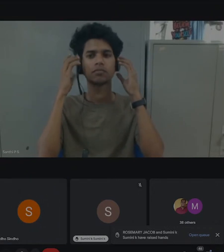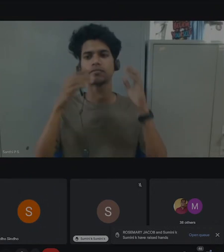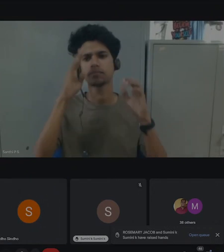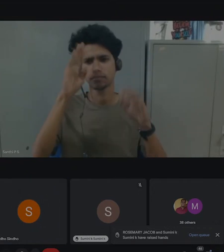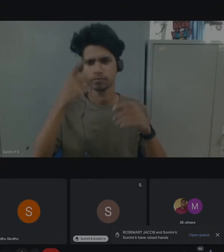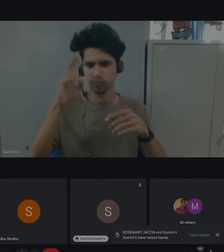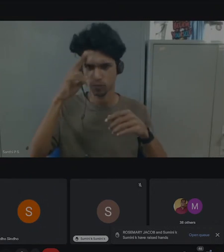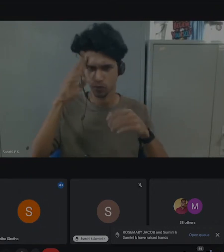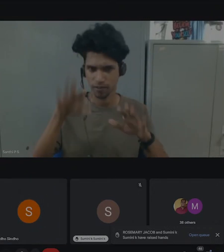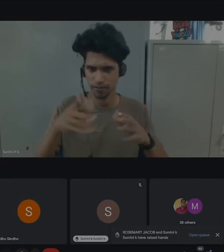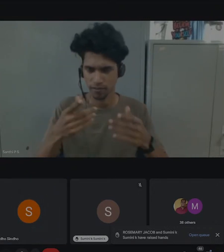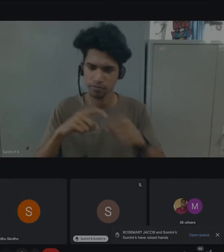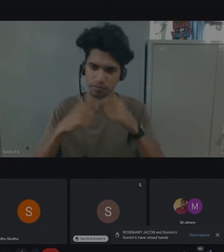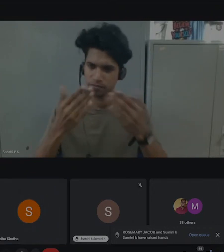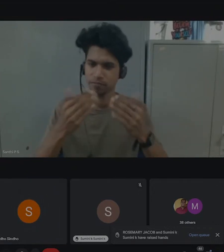ചോദ്യമാണോ അമ്മ? ചോദിച്ചോളൂ.